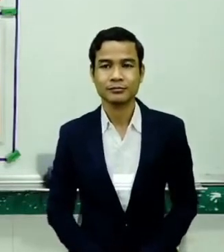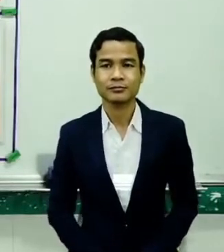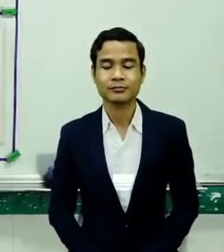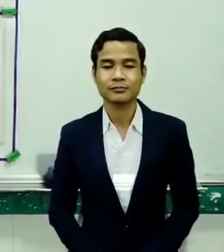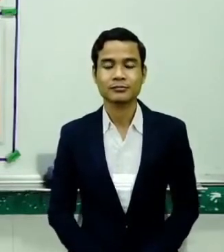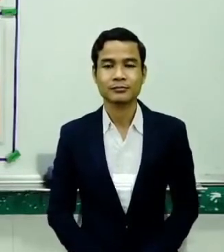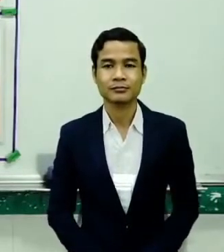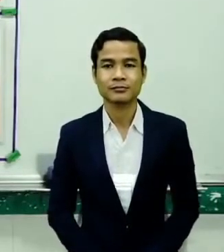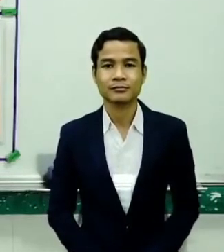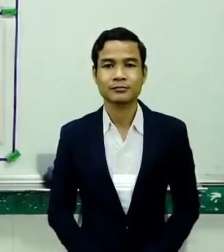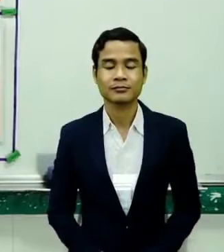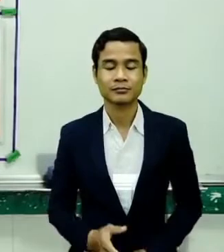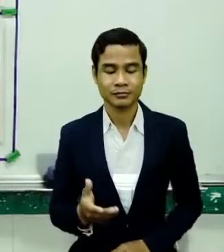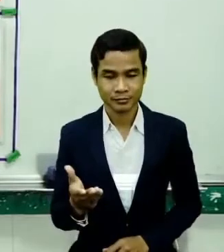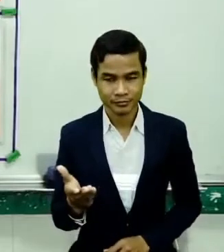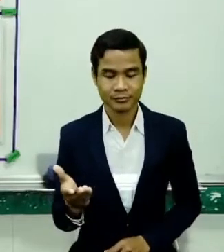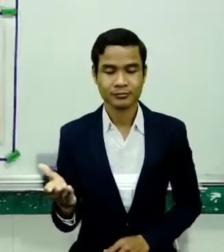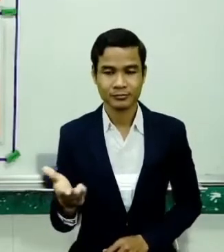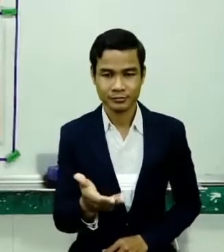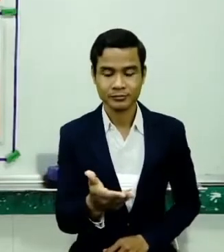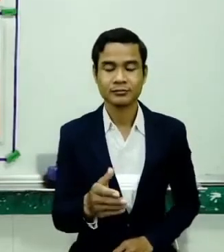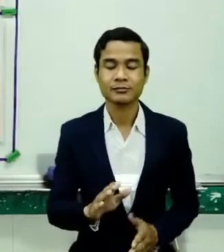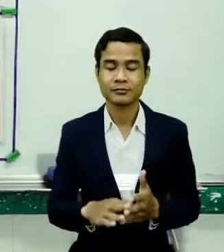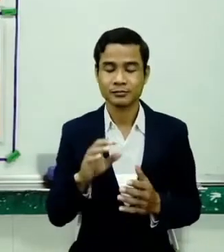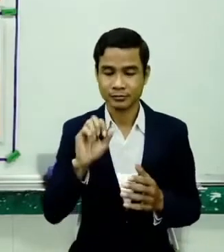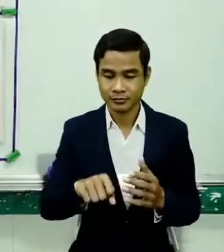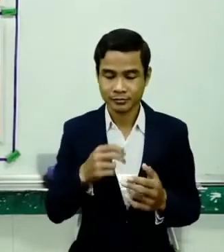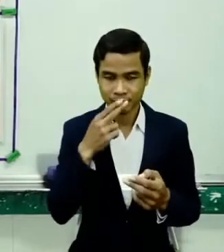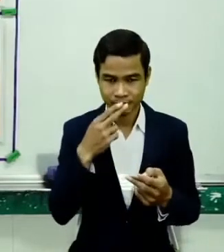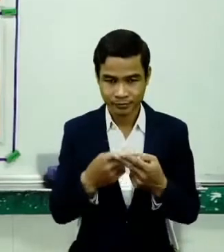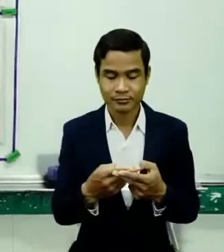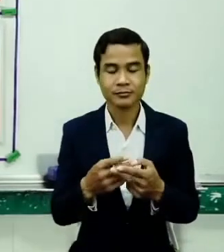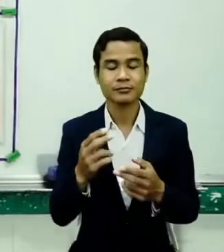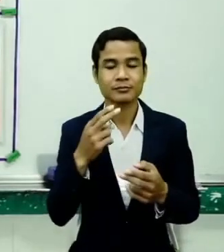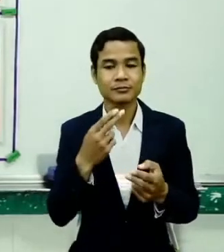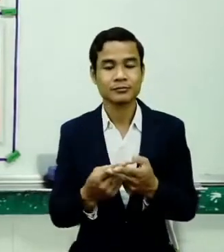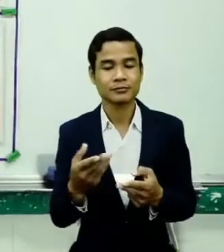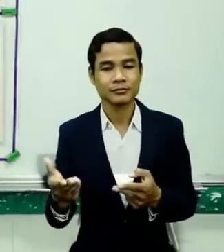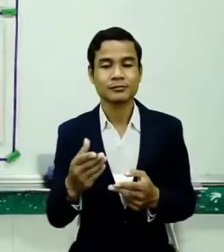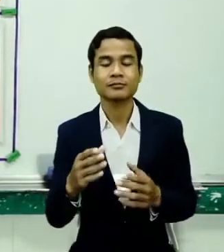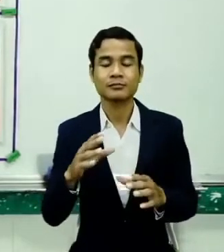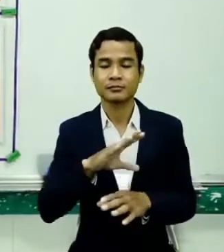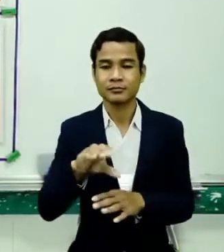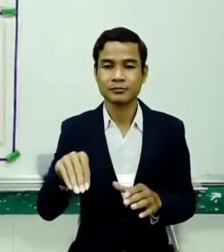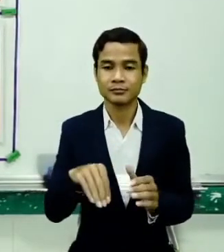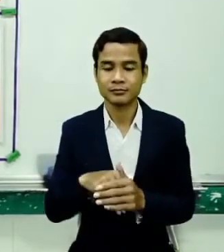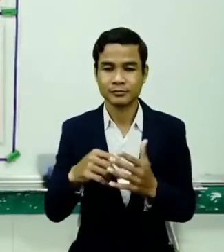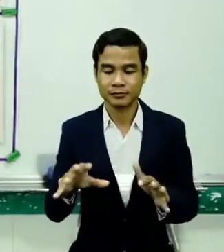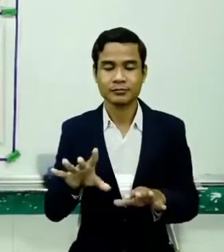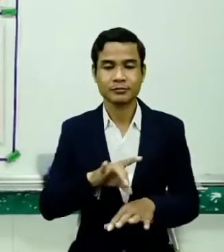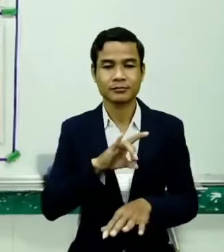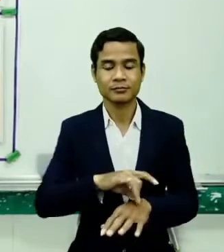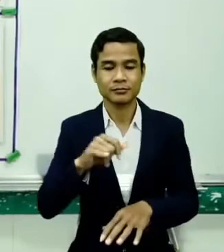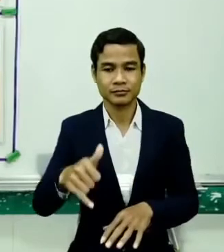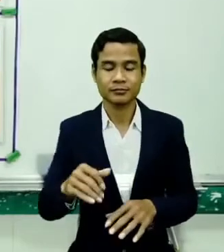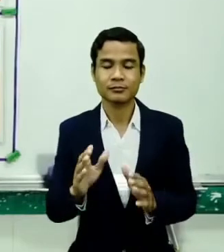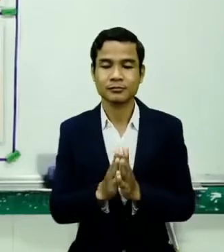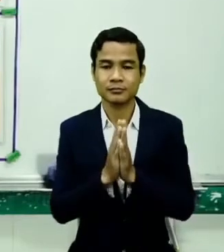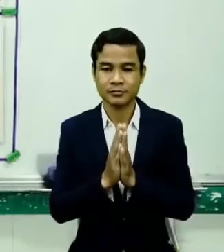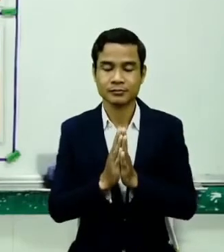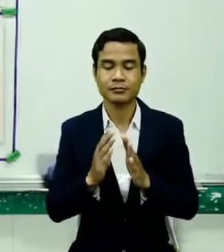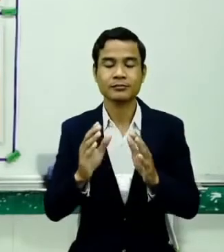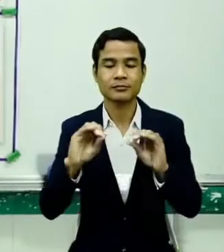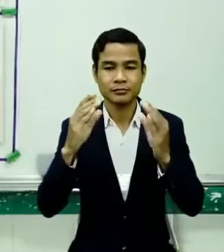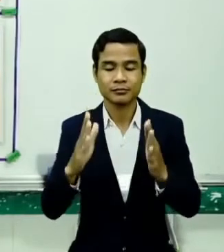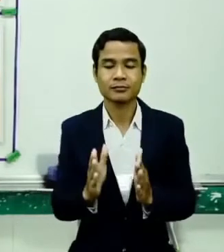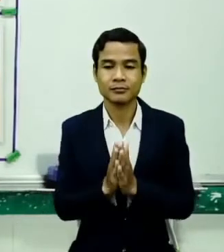ចាអញ្ចឹងកូនទាំងអស់គ្នាបានឆ្លើយនៅចម្លើយចប់សពគ្រប់ហើយនៅពេលនេះអ្នកគ្រូសូមឲ្យកូន